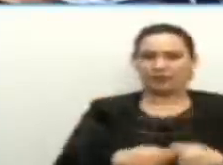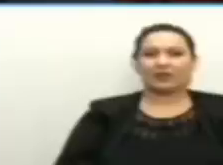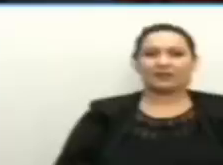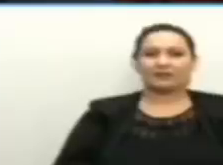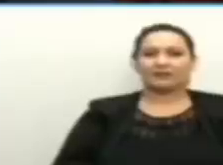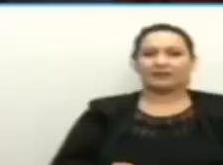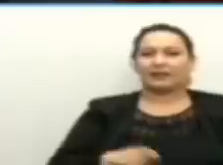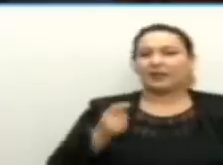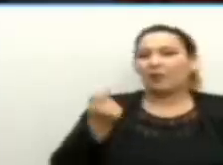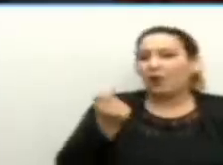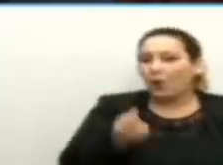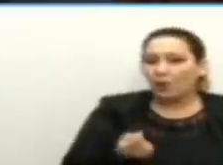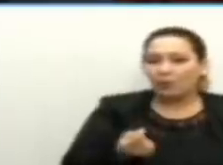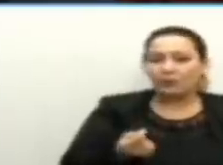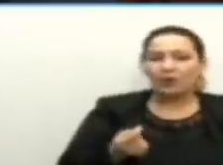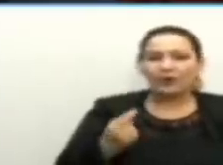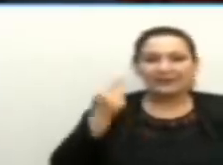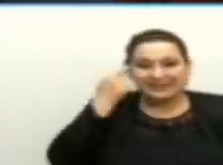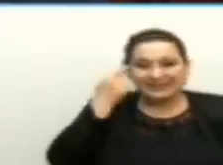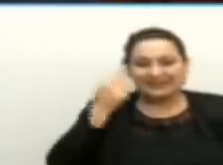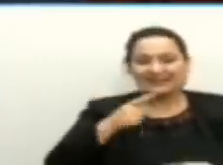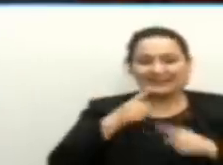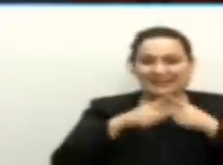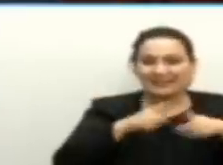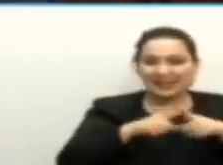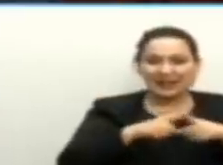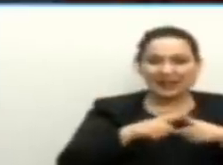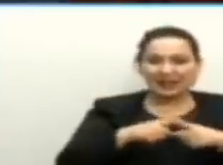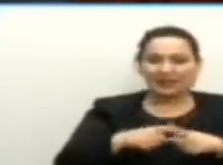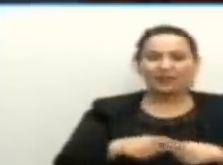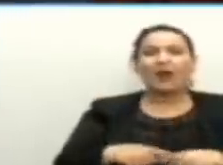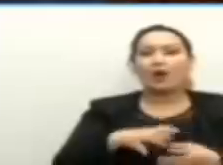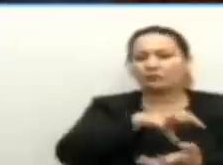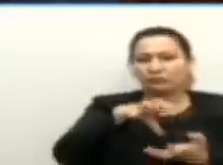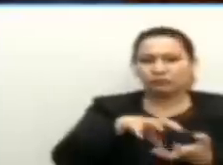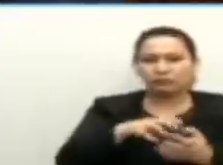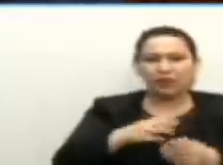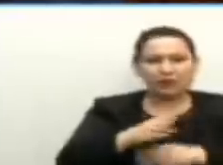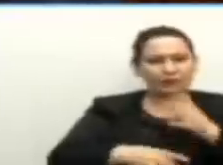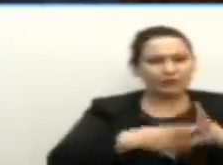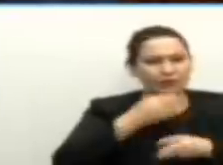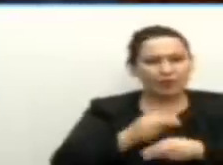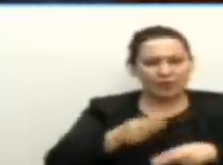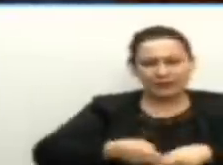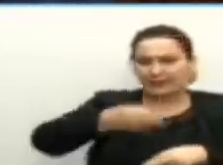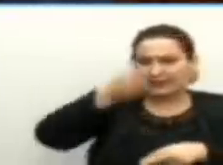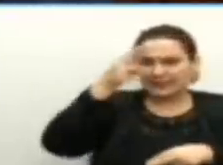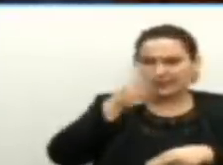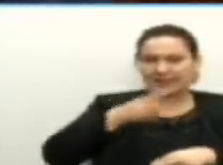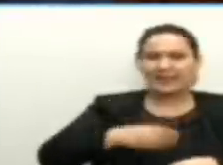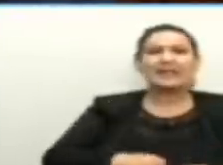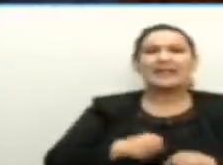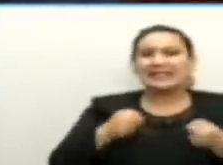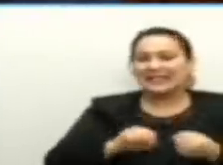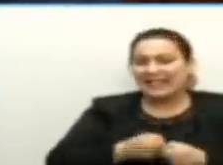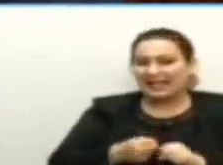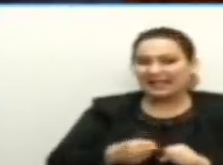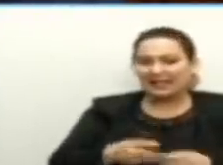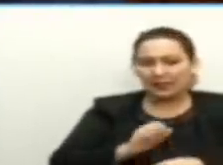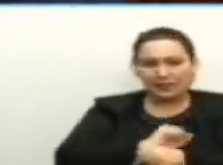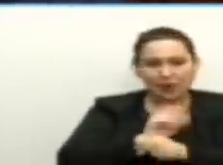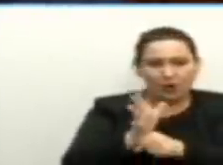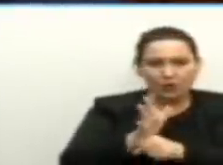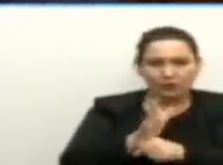الجافة بالأسواق العالمية، والتي عرفت ارتفاعا محسوسا جراء الأزمة الصحية التي عرفها